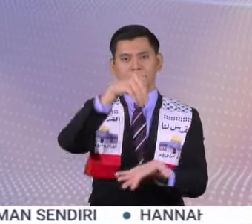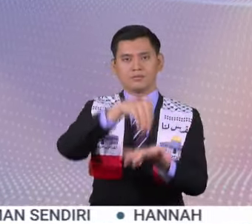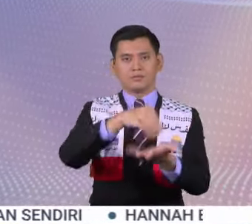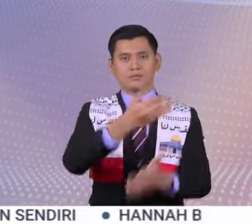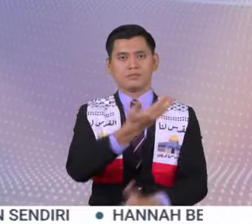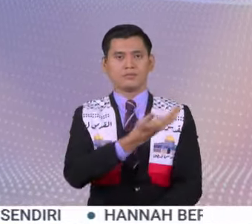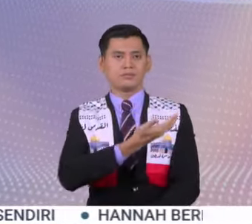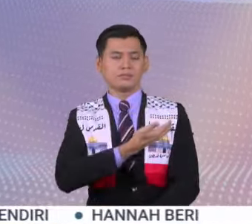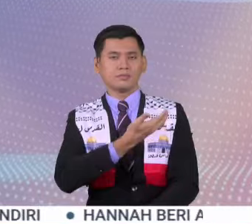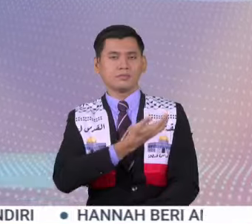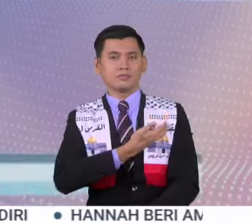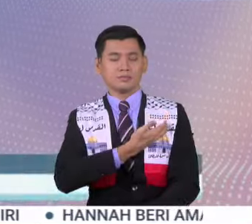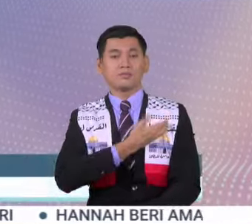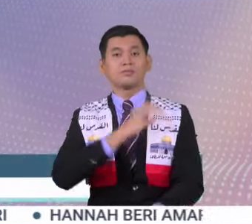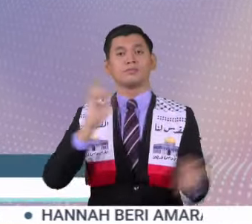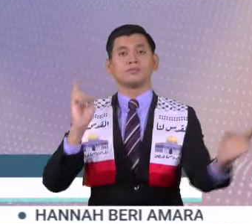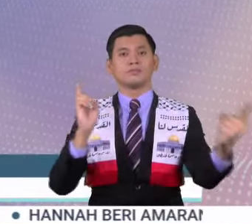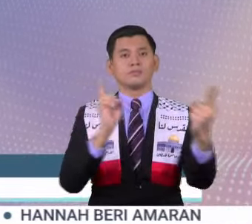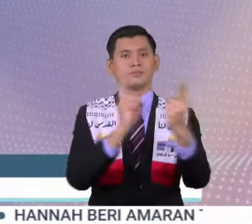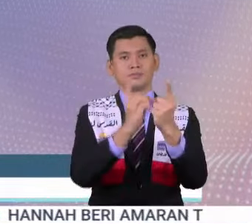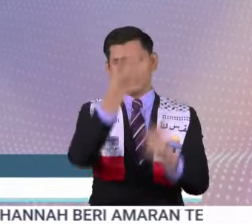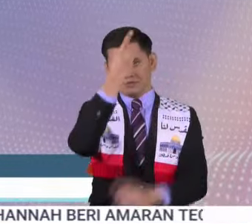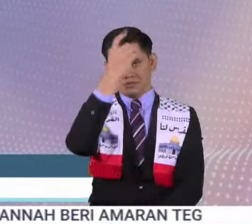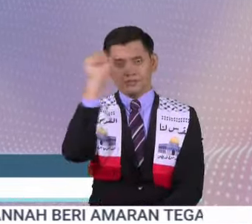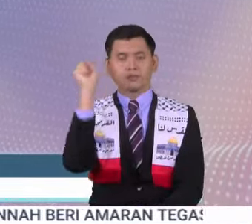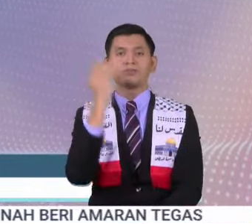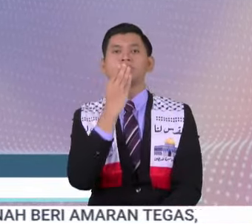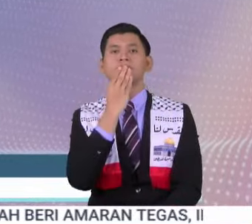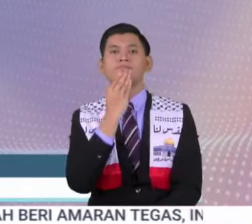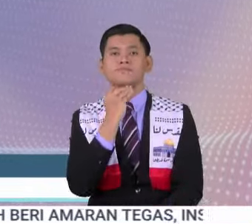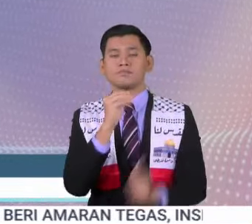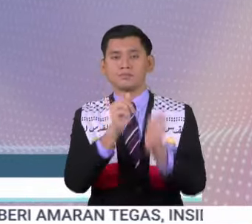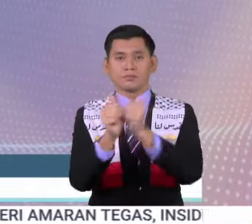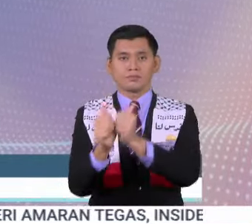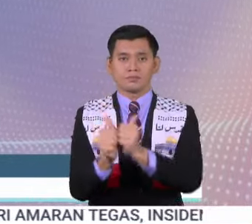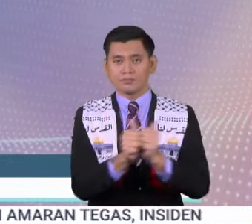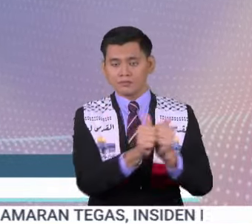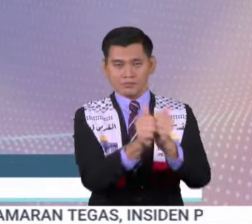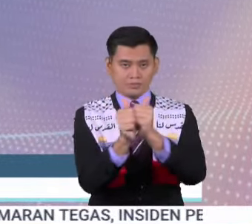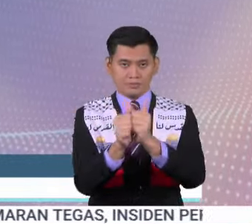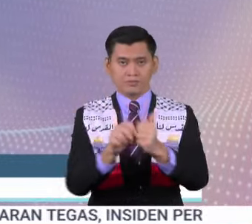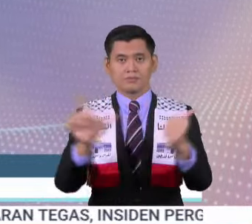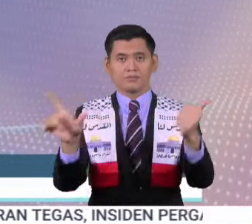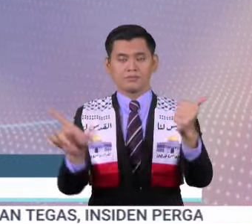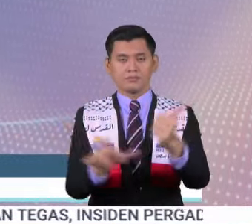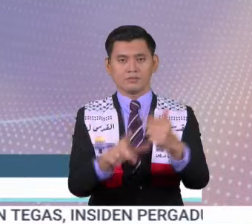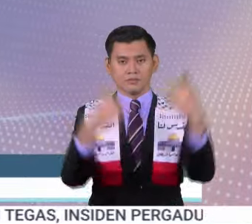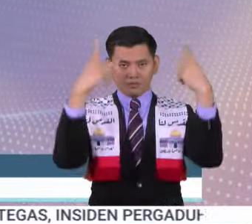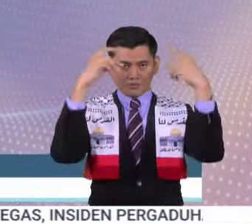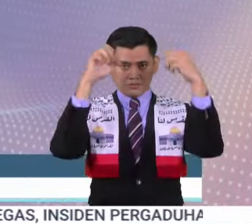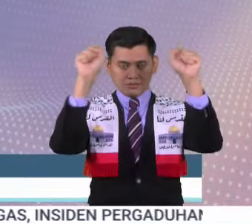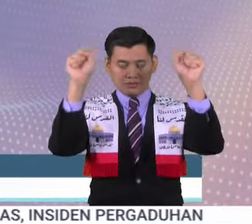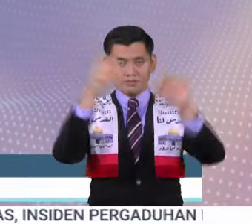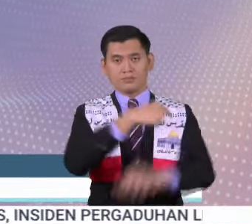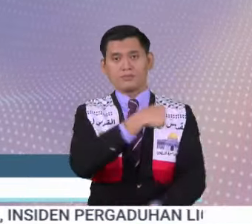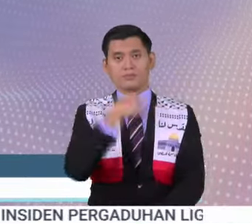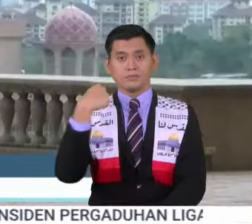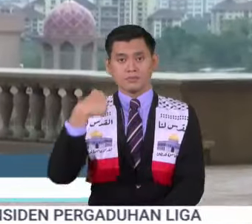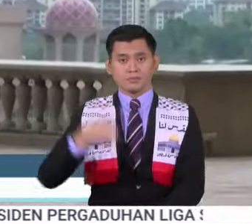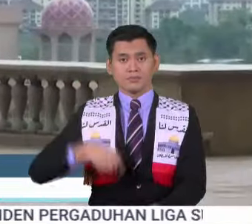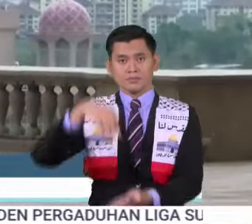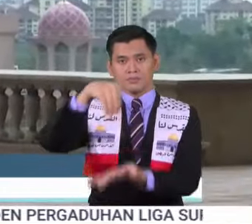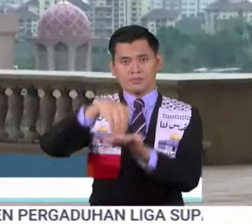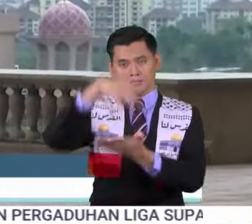menerusi pertemuan Perdana Menteri Datuk Seri Anwar Ibrahim bersama Naib Presiden China Han Chen di Putrajaya. Ia penting